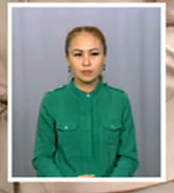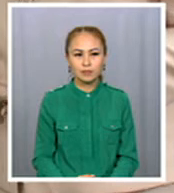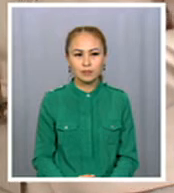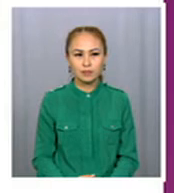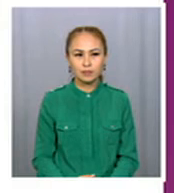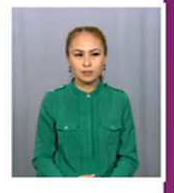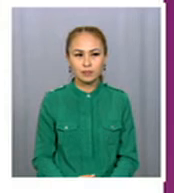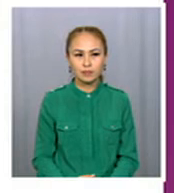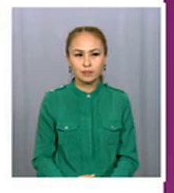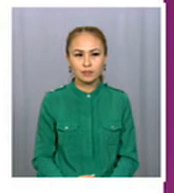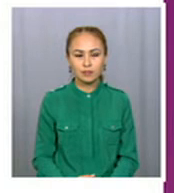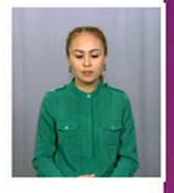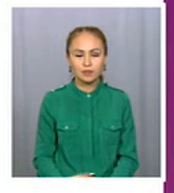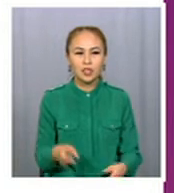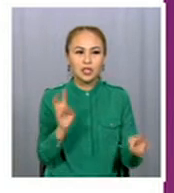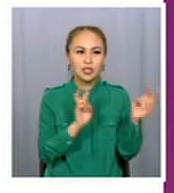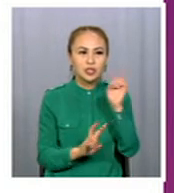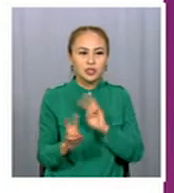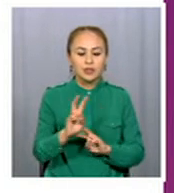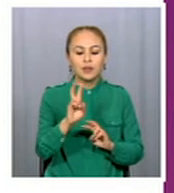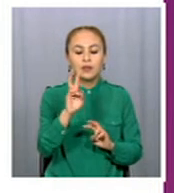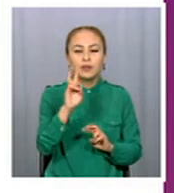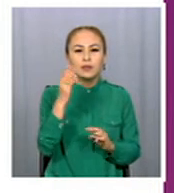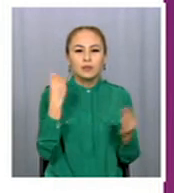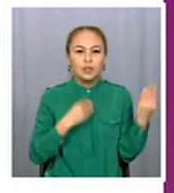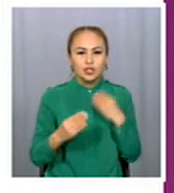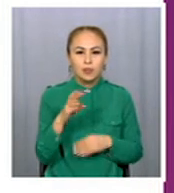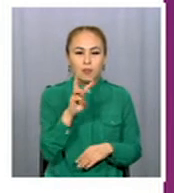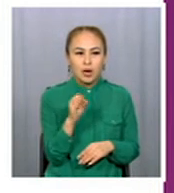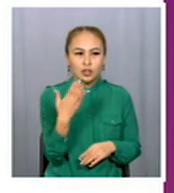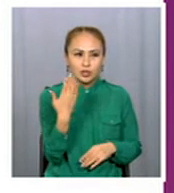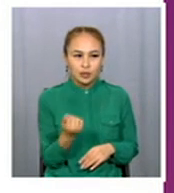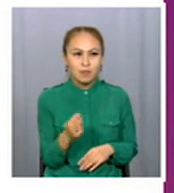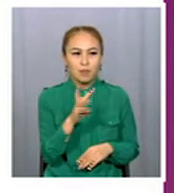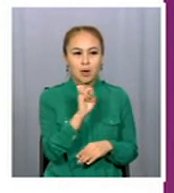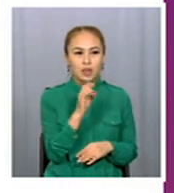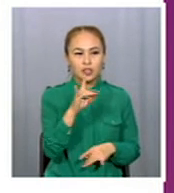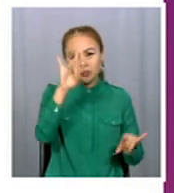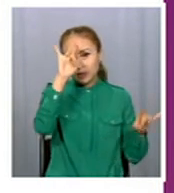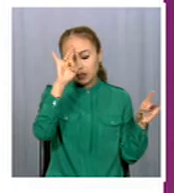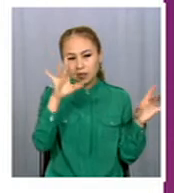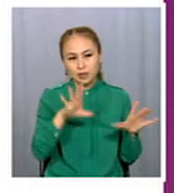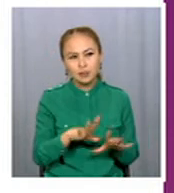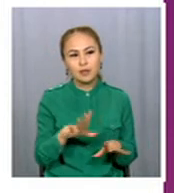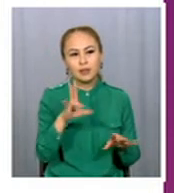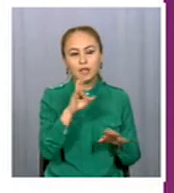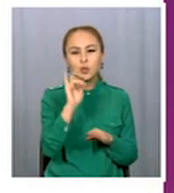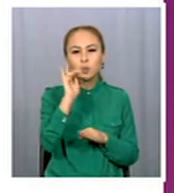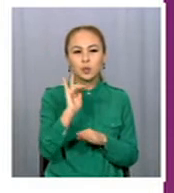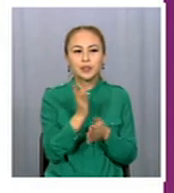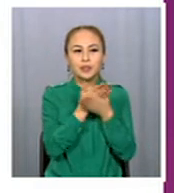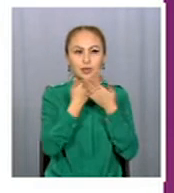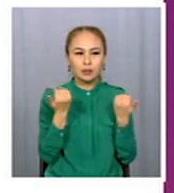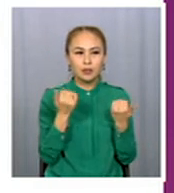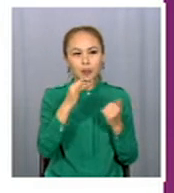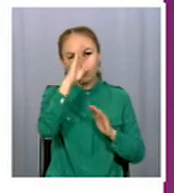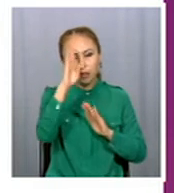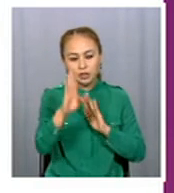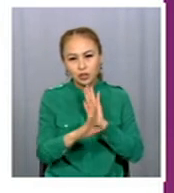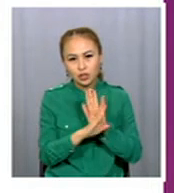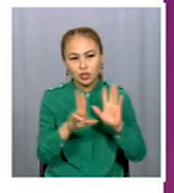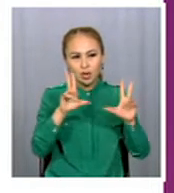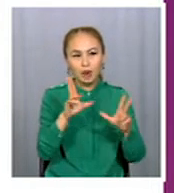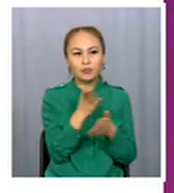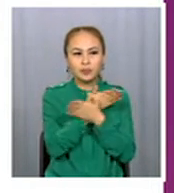Послушайте. Ищет вещи Маша. Маша растеряша. И на стуле нет, и